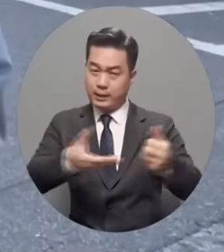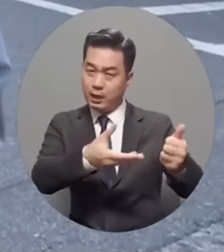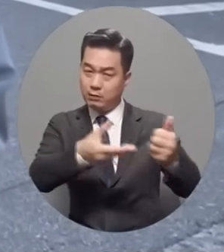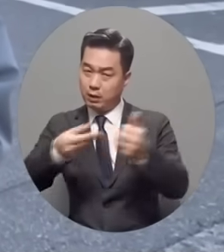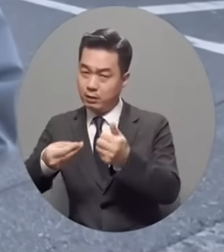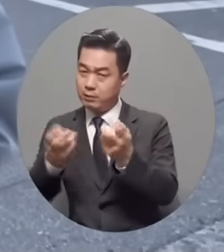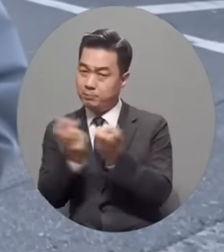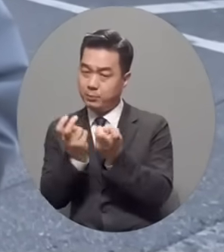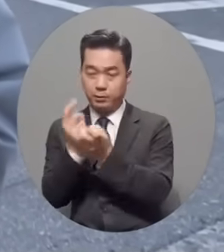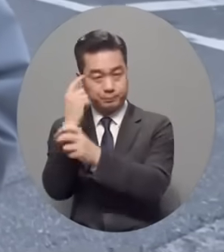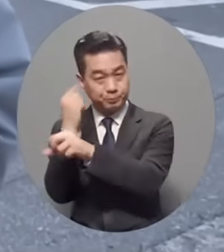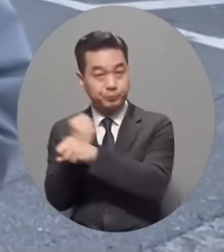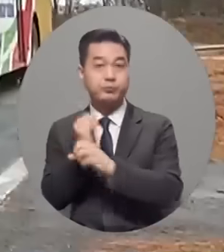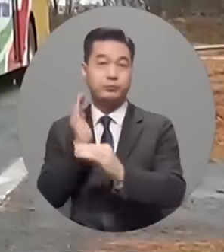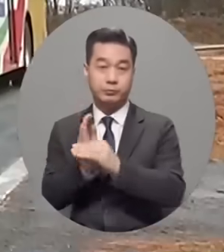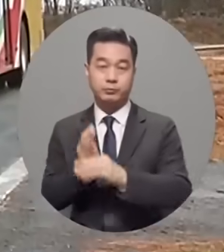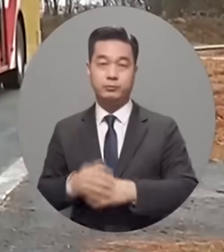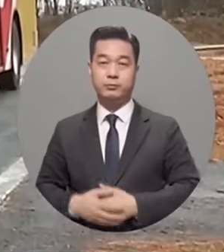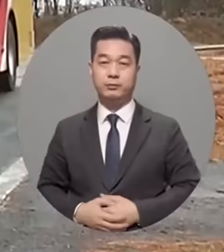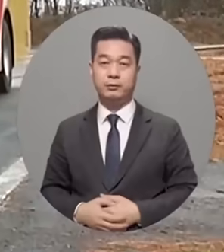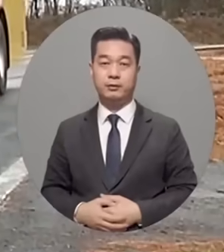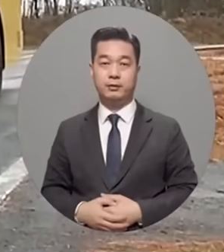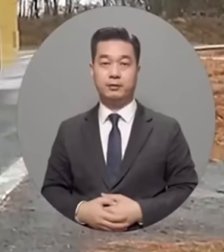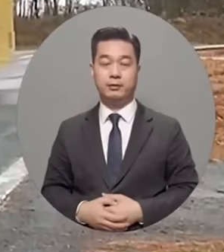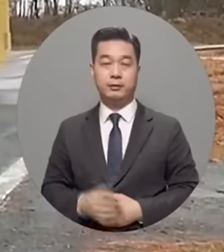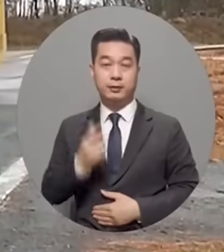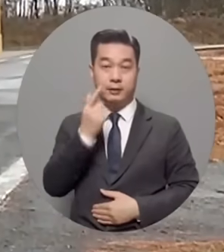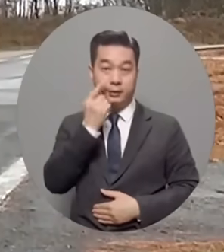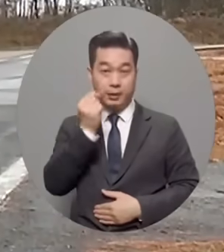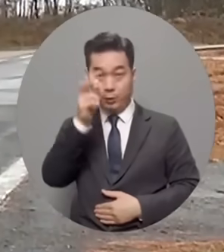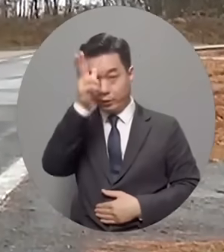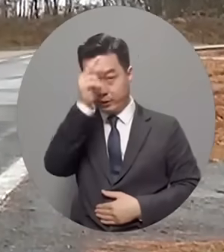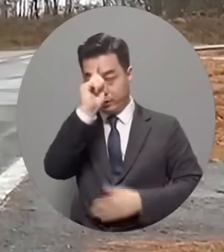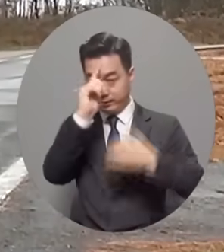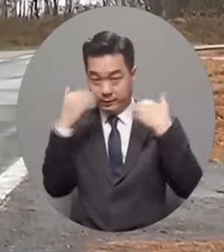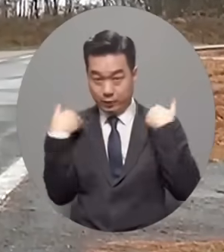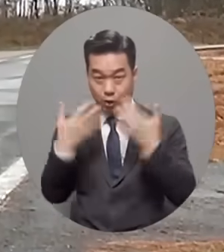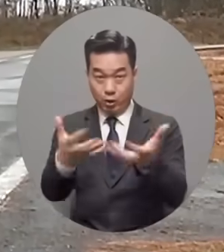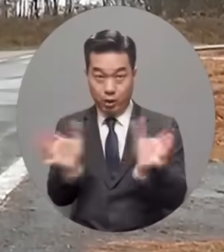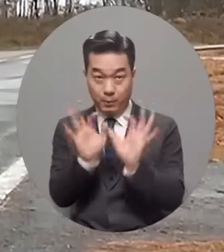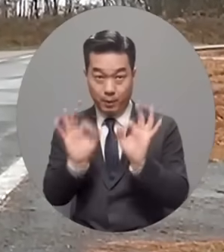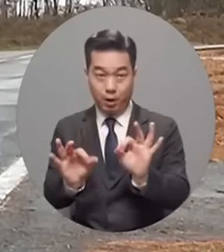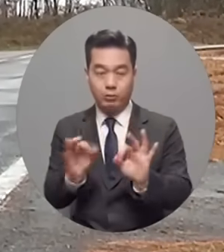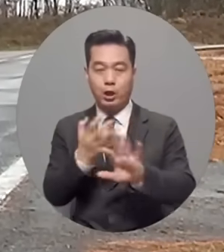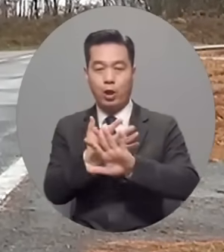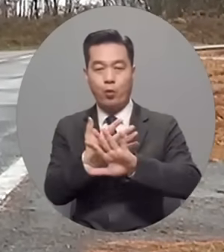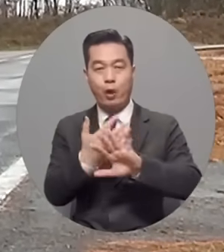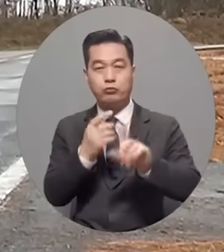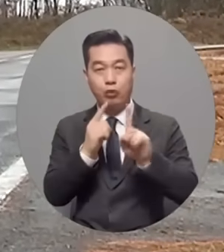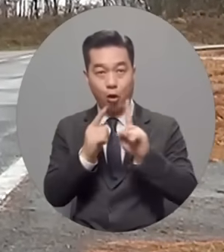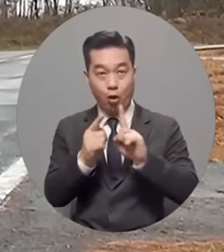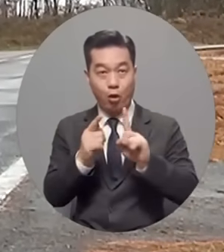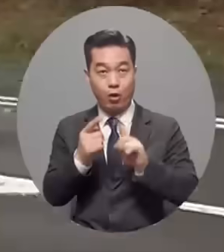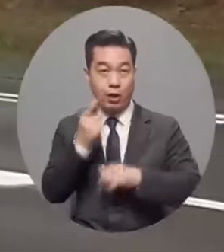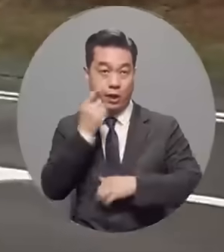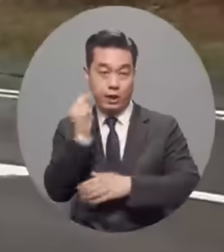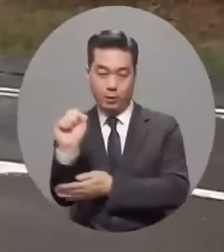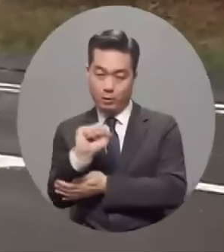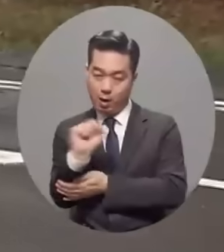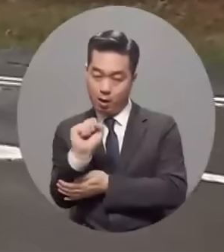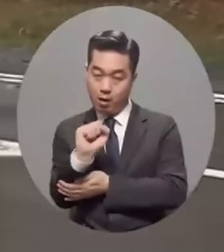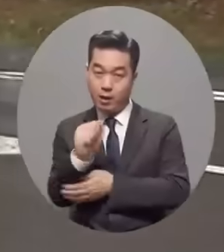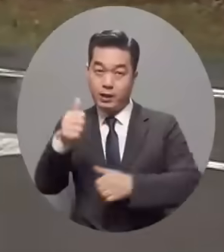적극 검토하고 있습니다. 일본 경시청은 지난달부터 외국어로 운전면허 시험을 볼 수 있도록 정책을